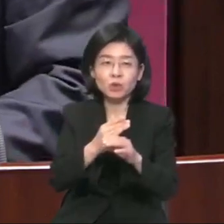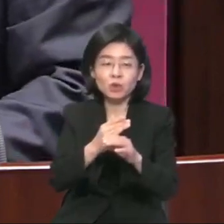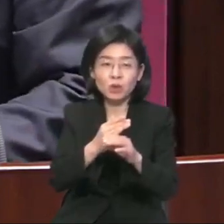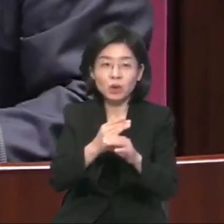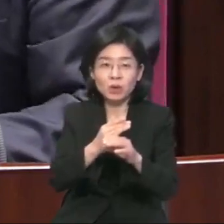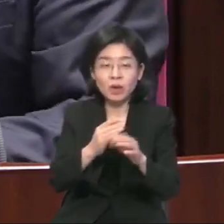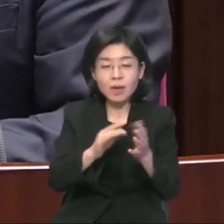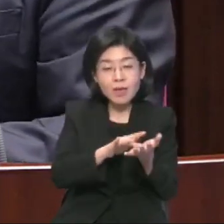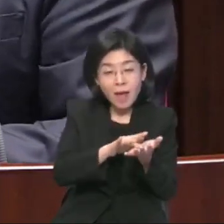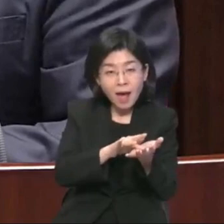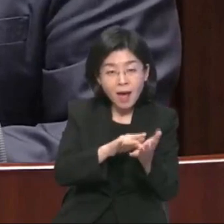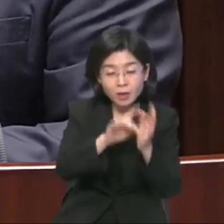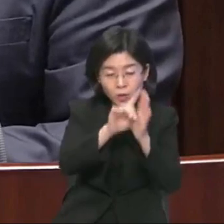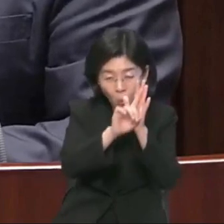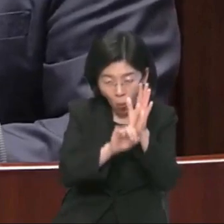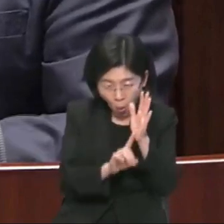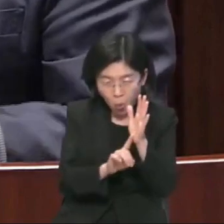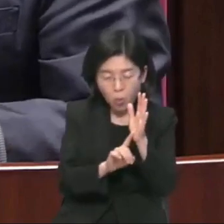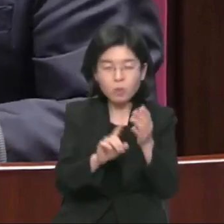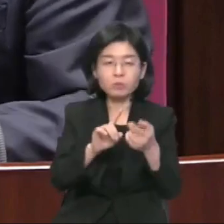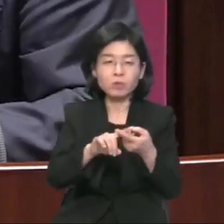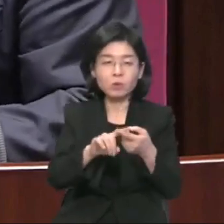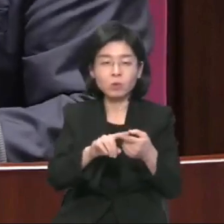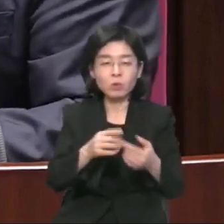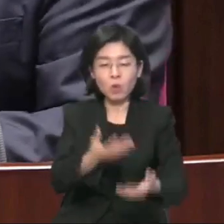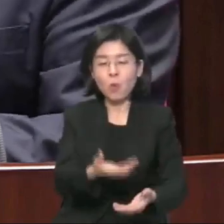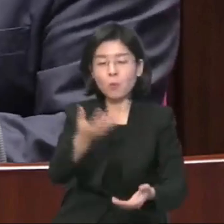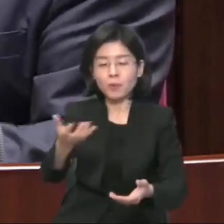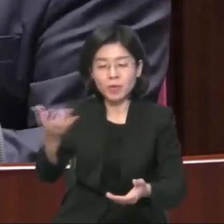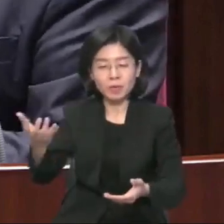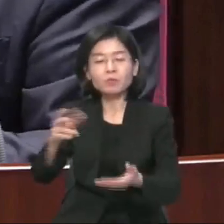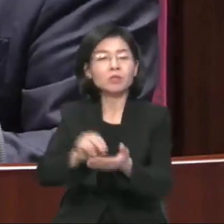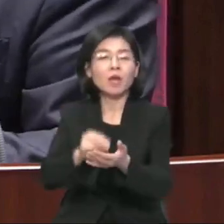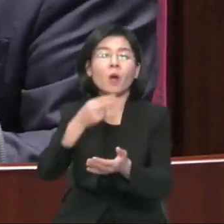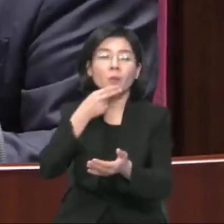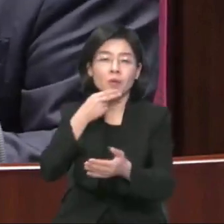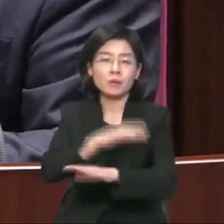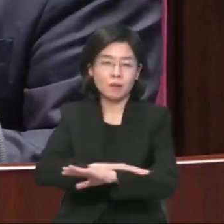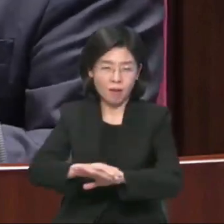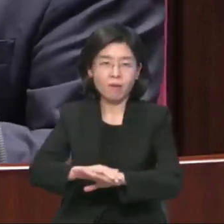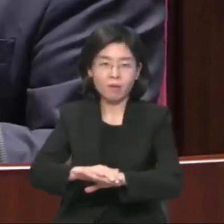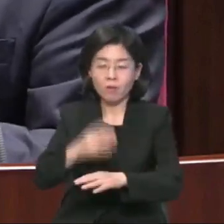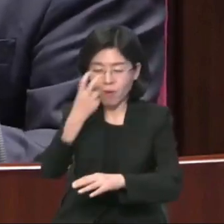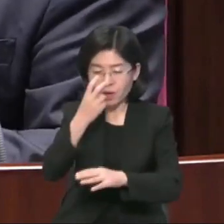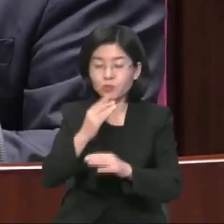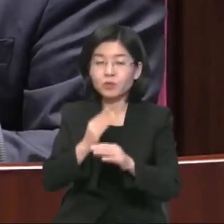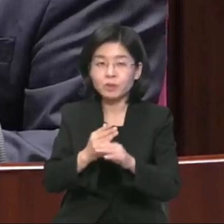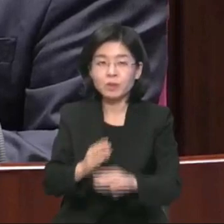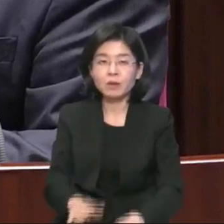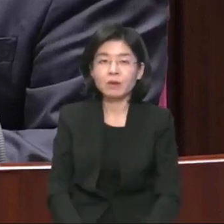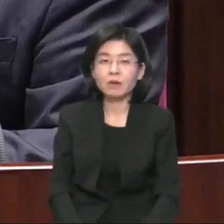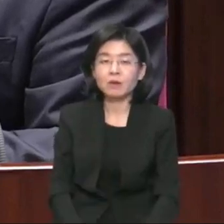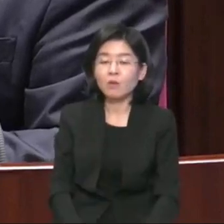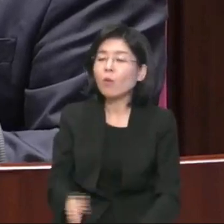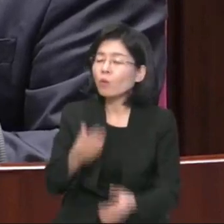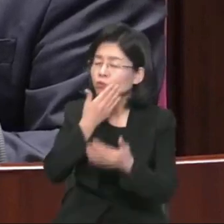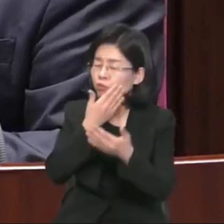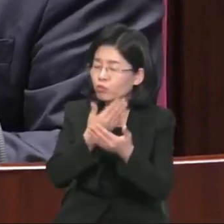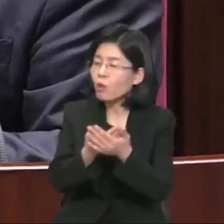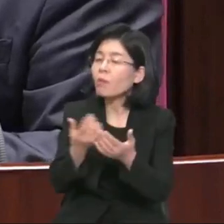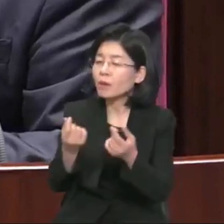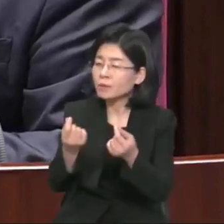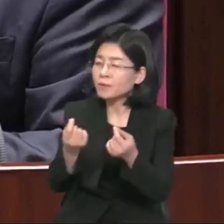소위 그 콜드체인 시스템에 문제가 없도록 조치를 해나가고 있습니다. 예, 이 작전은 이 수송 작전은 너무나